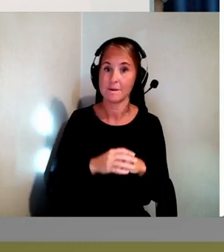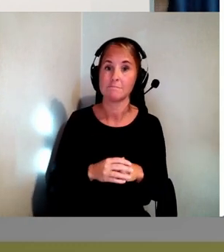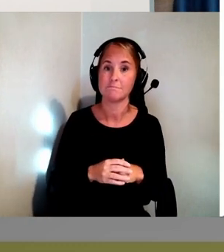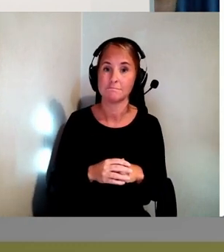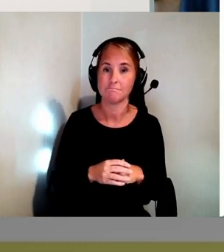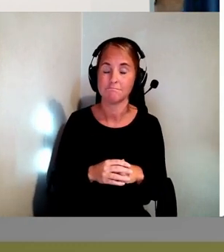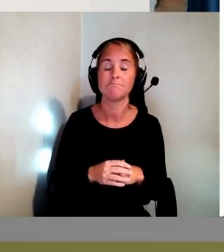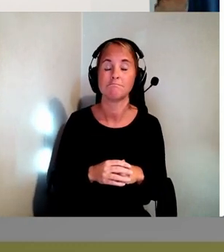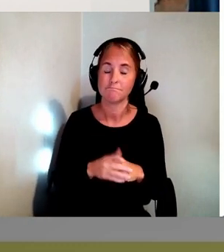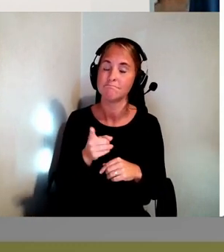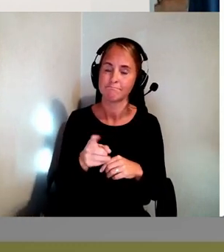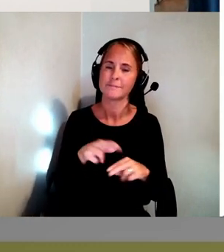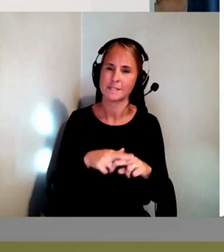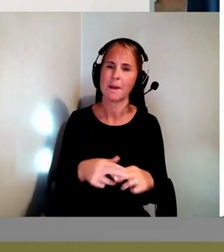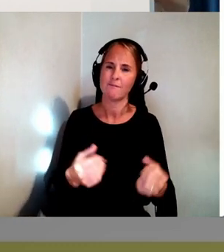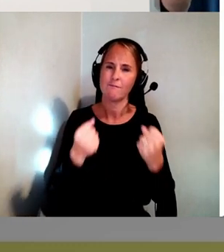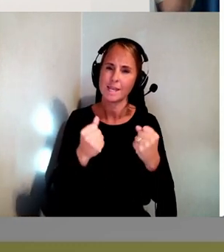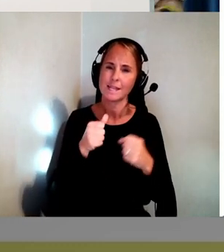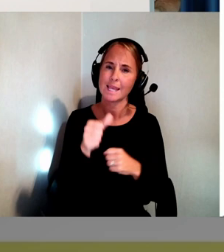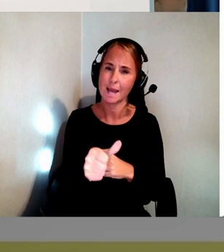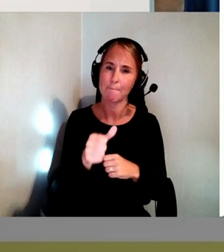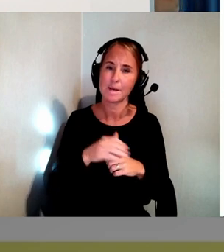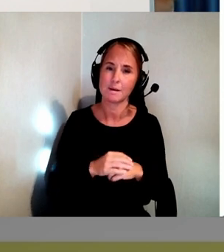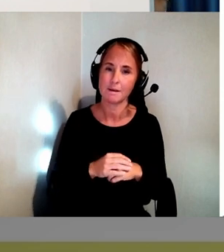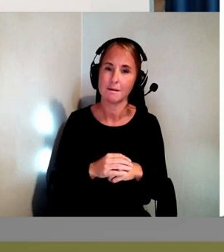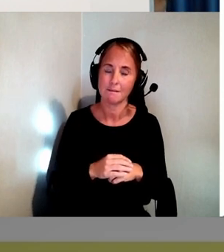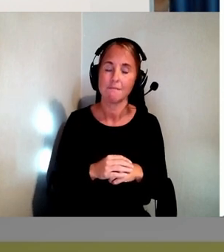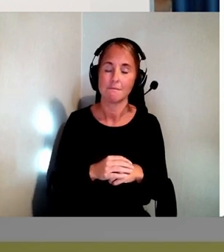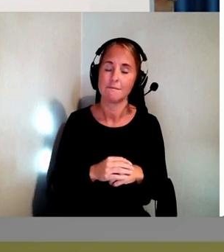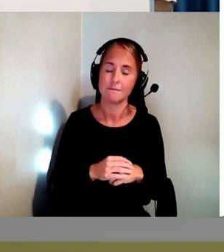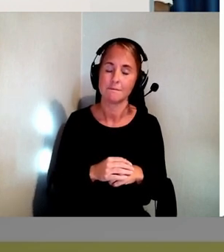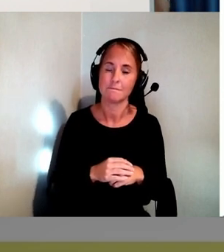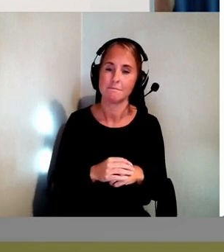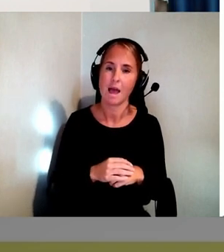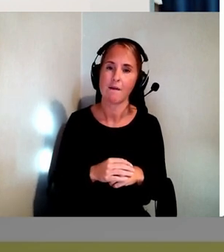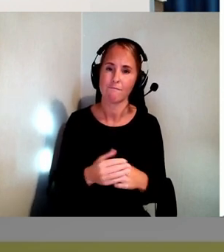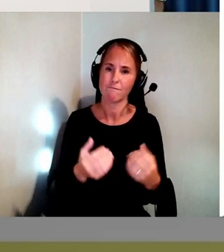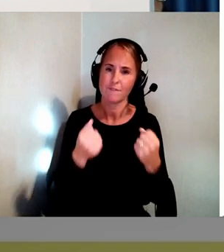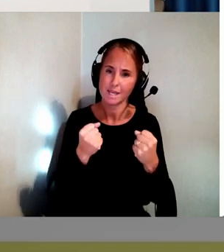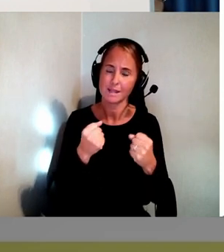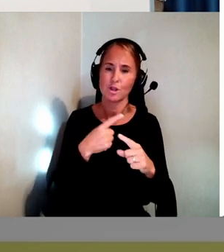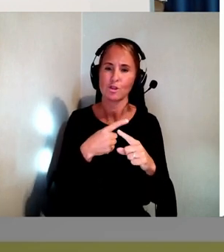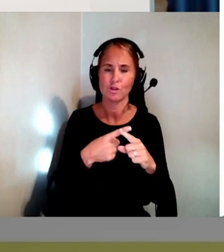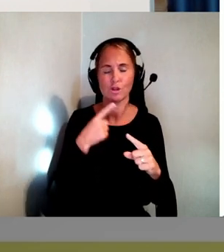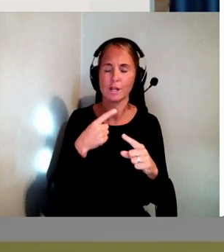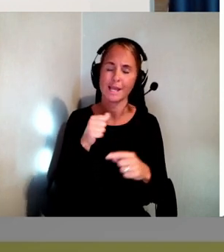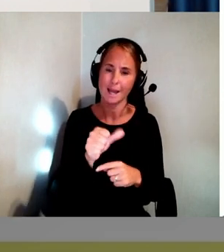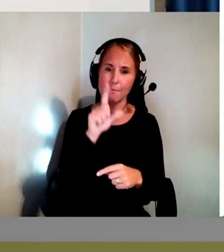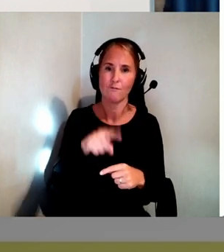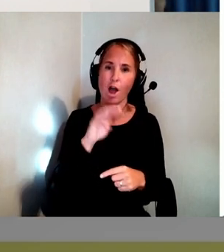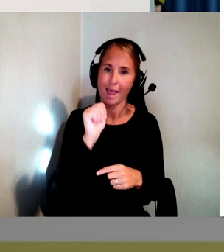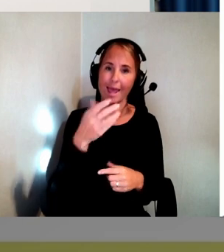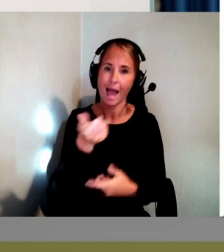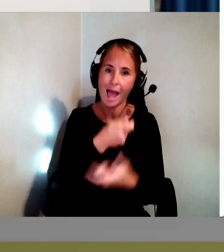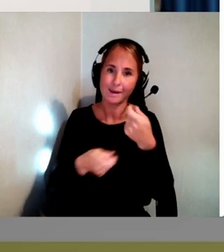en viktig knapp eh känns ju som en relevant knapp eh för för för Handel ehandel Eh det